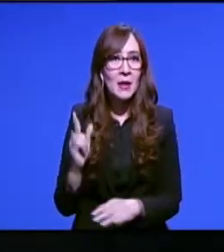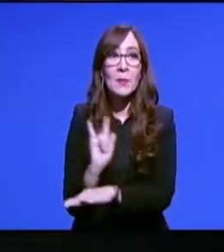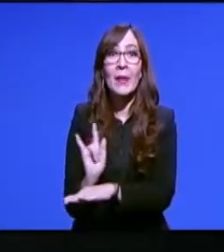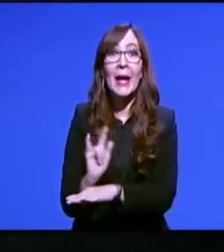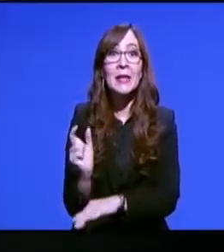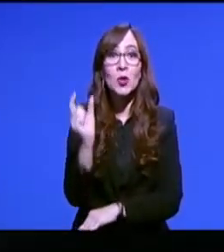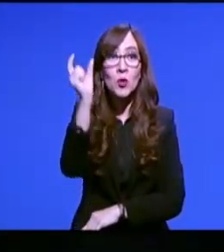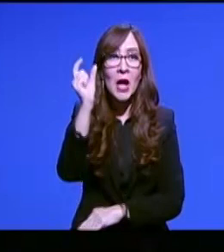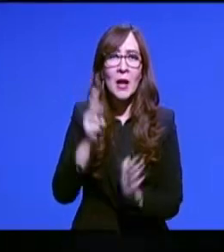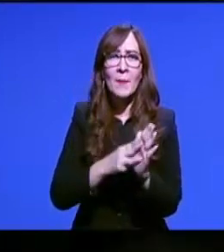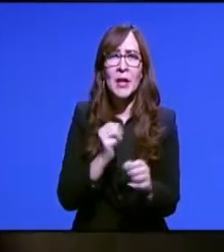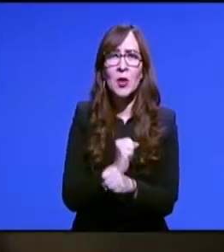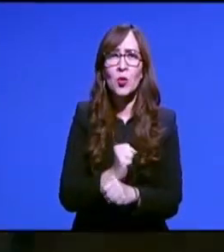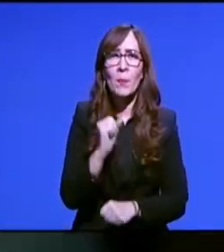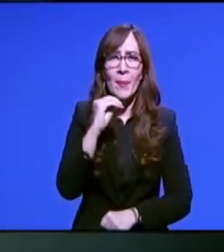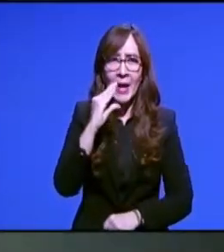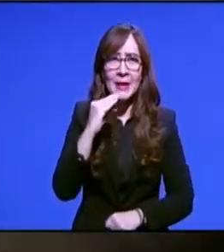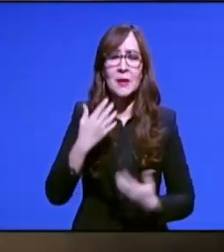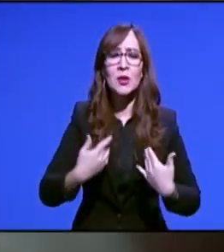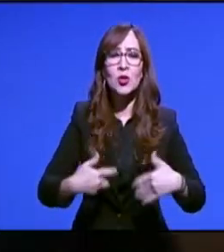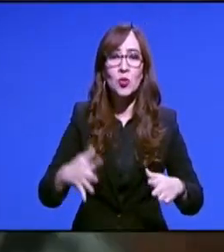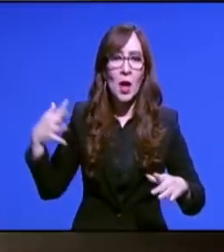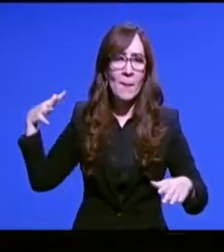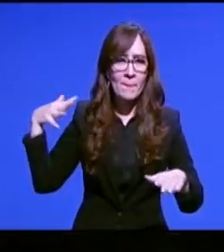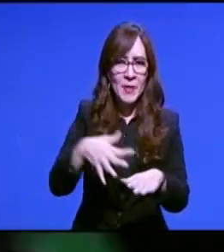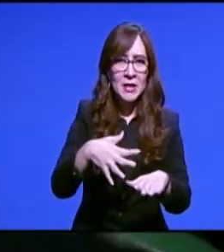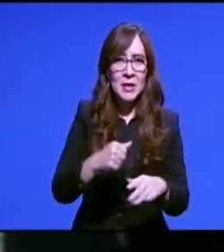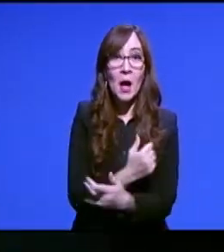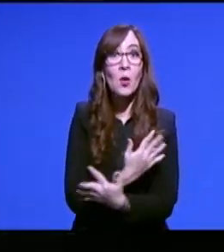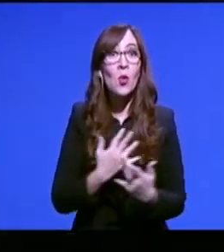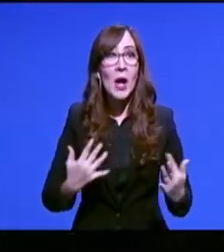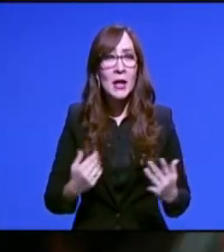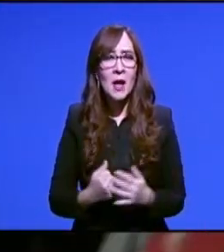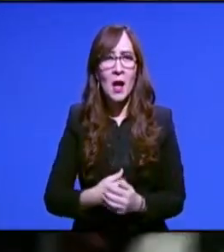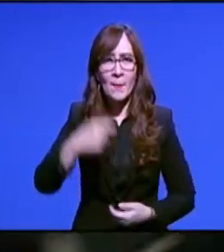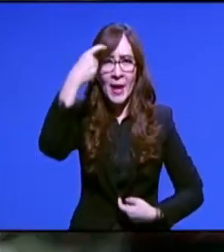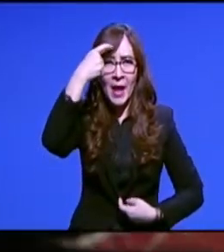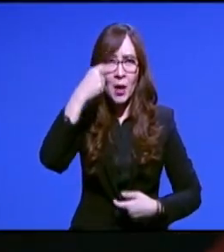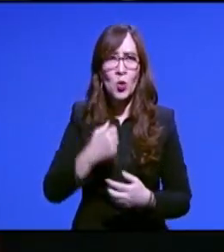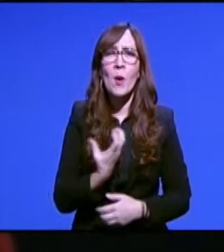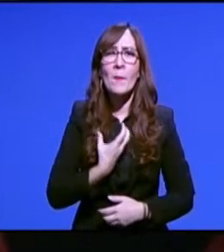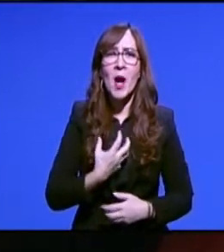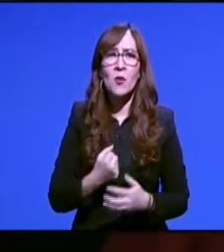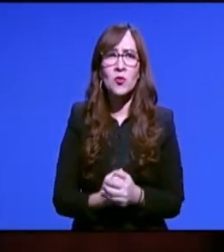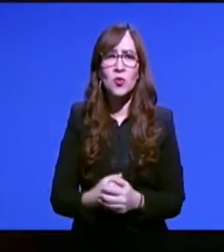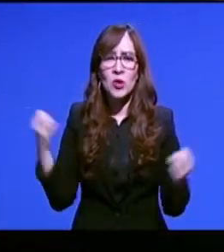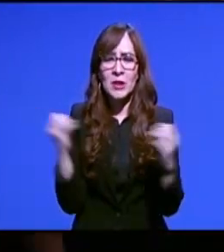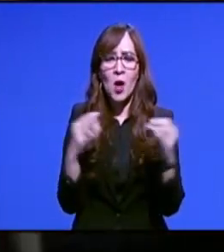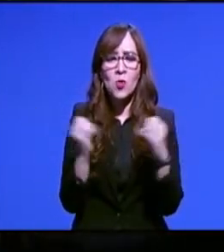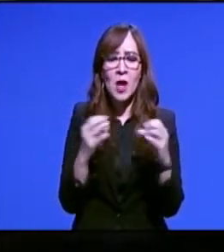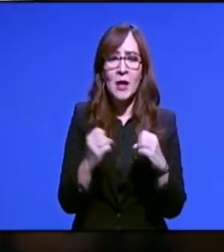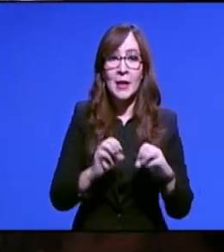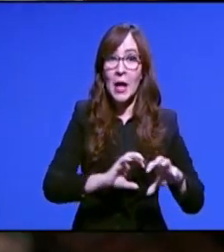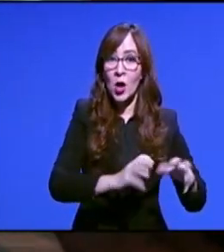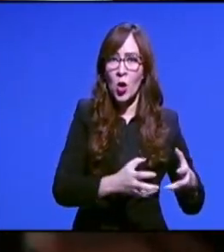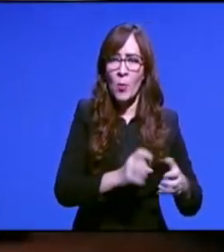tadi. Setelah menyerang warga, para pelaku sebelumnya diketahui hendak tawuran dengan geng motor lainnya. Namun saat melintasi